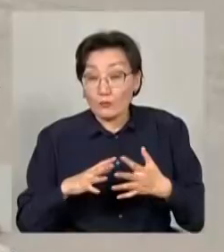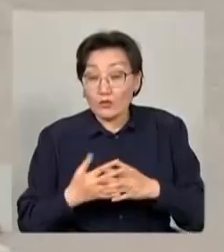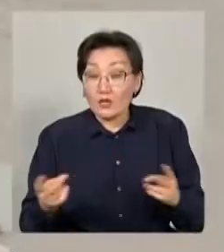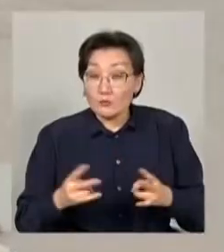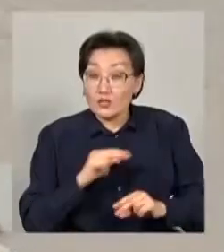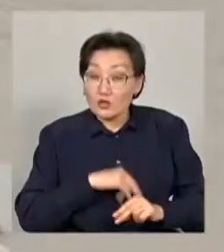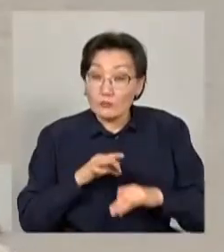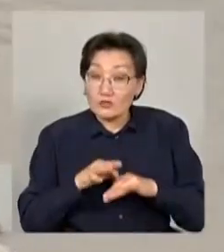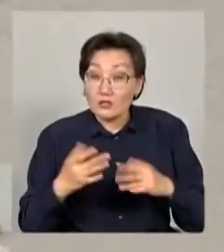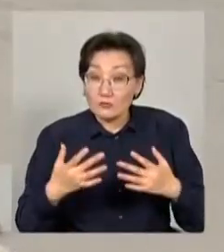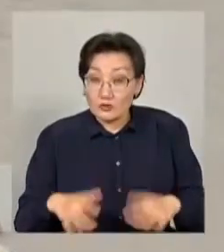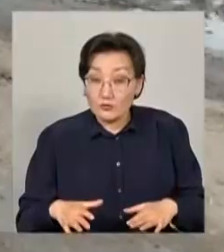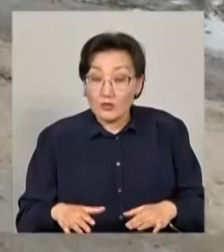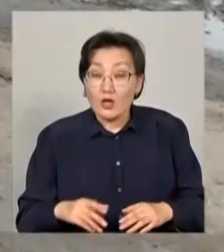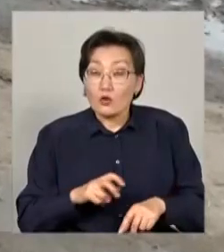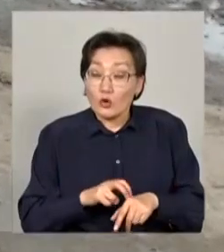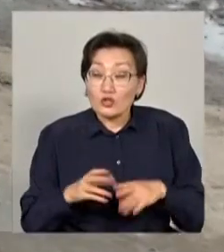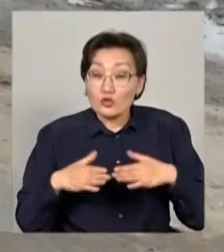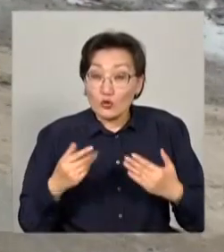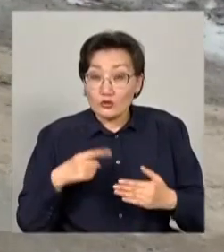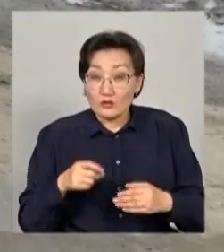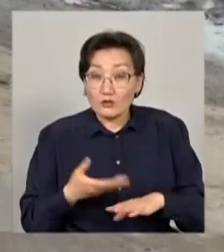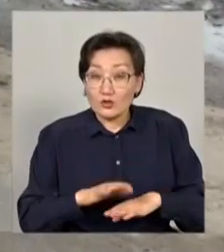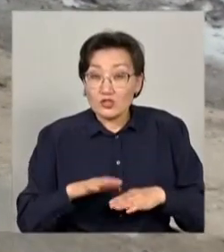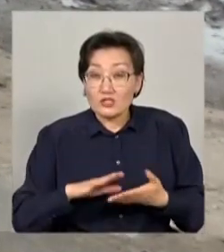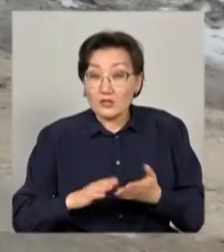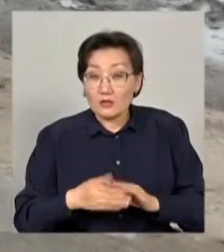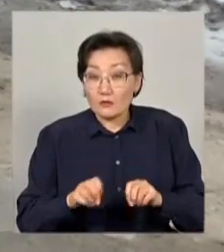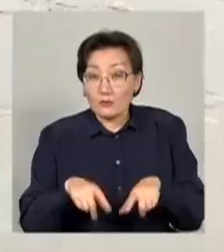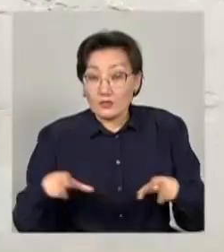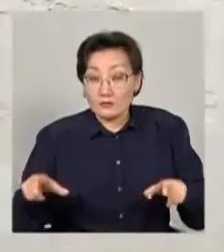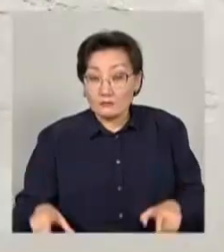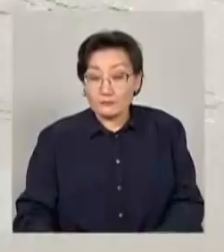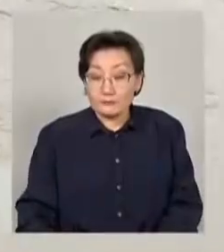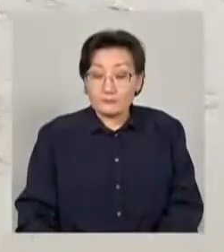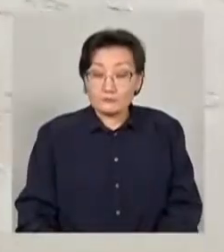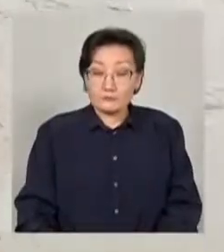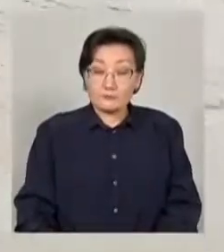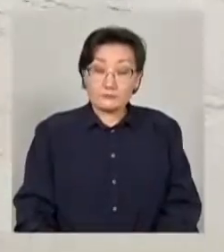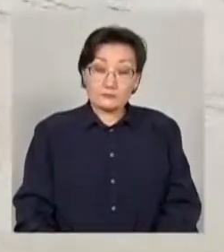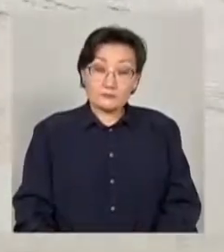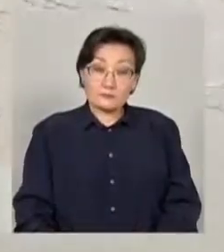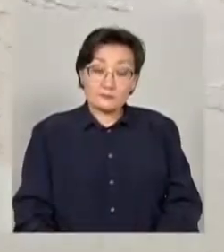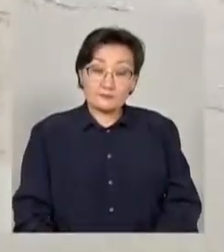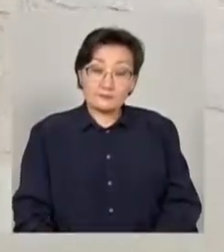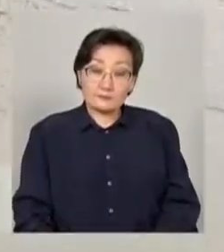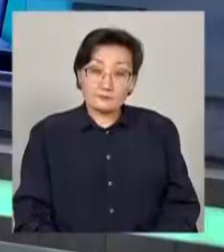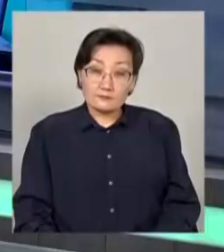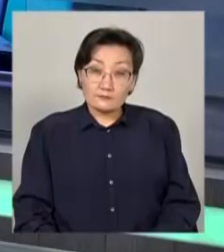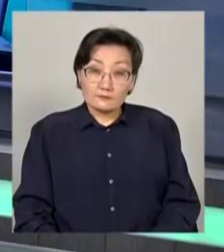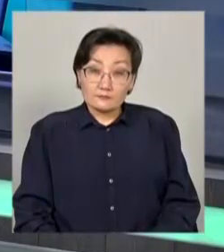жұмыс істелді. Айтарлықтай қорқыныш жоқ дейді төтеншеліктер. Мадина Оқас, Арсен Сандыбаев, Алматы телеарнасы.